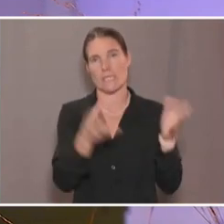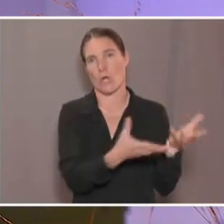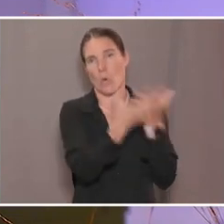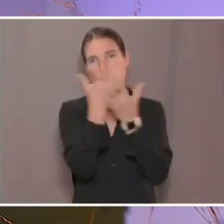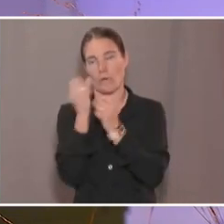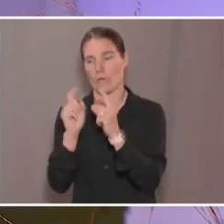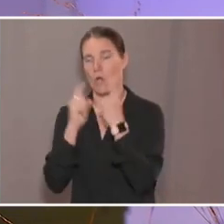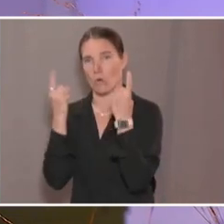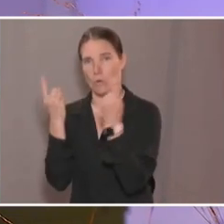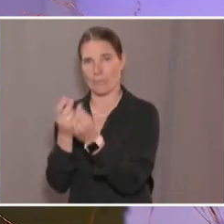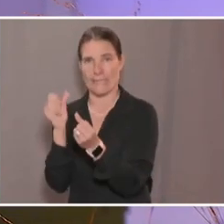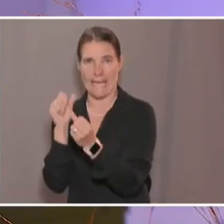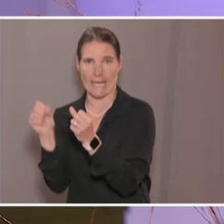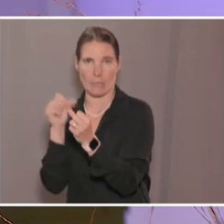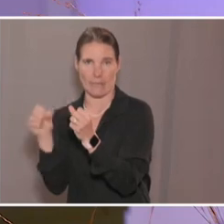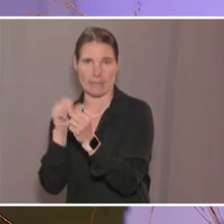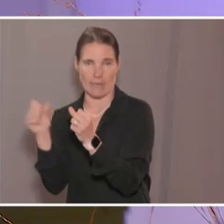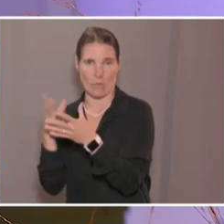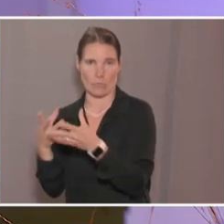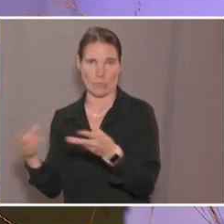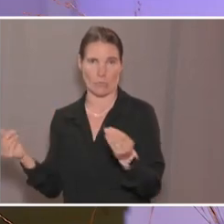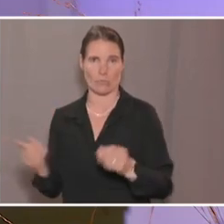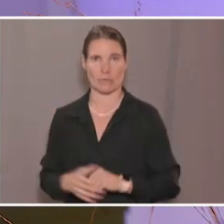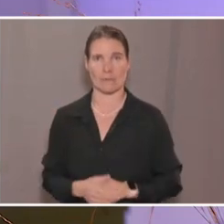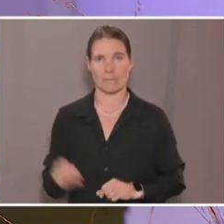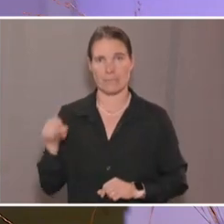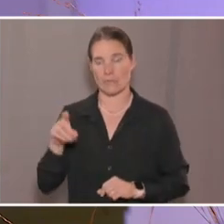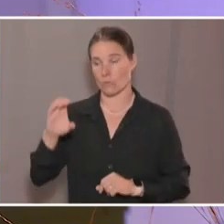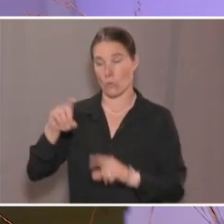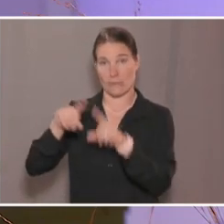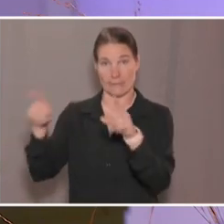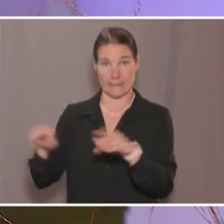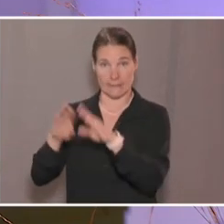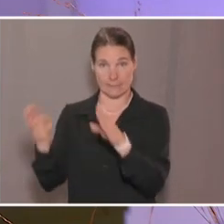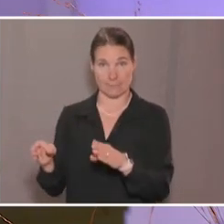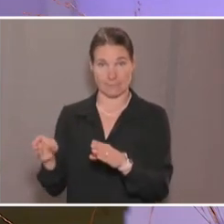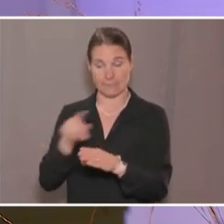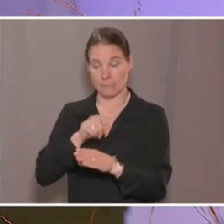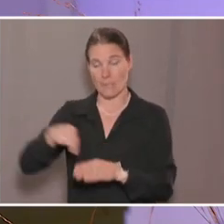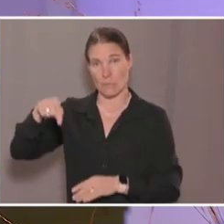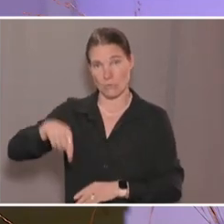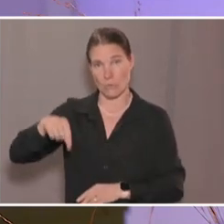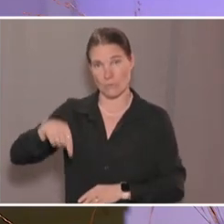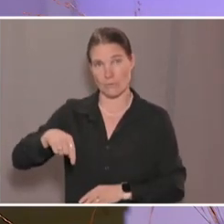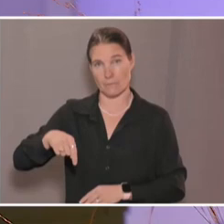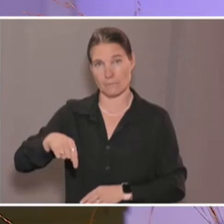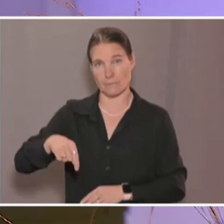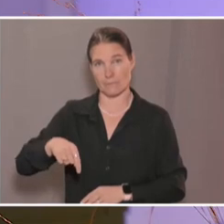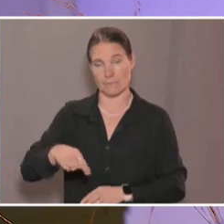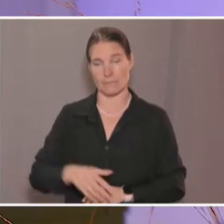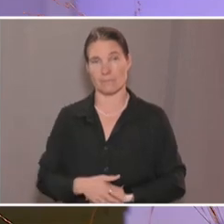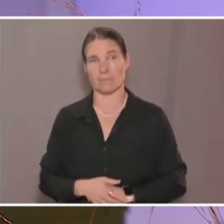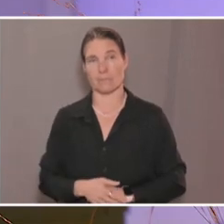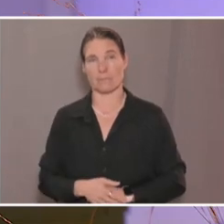räumliche Engpässe aufzulösen. Und aus diesen Containern sind bis heute, ich habe extra noch mal bei